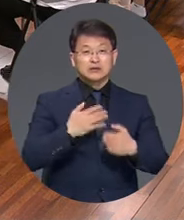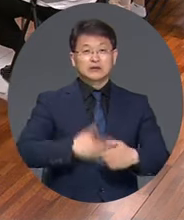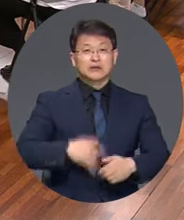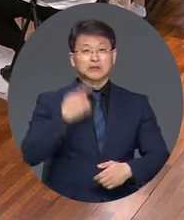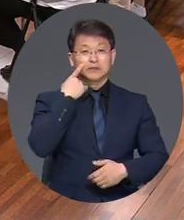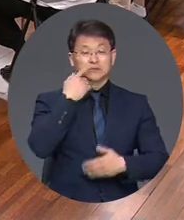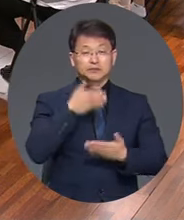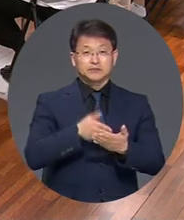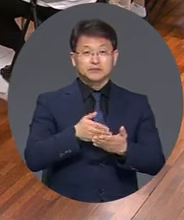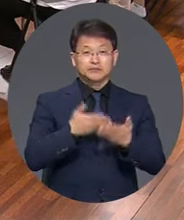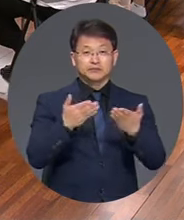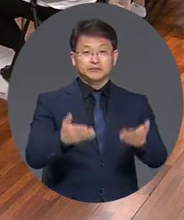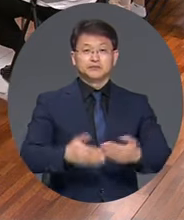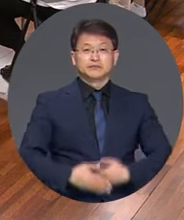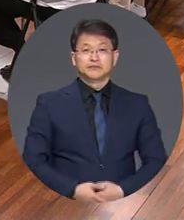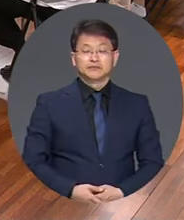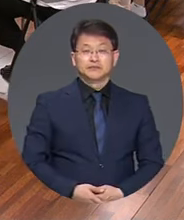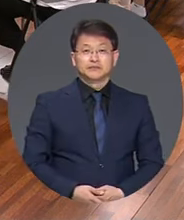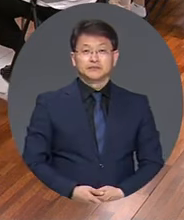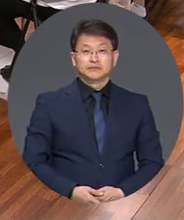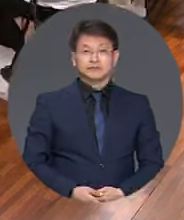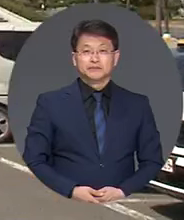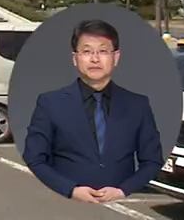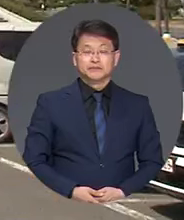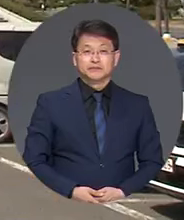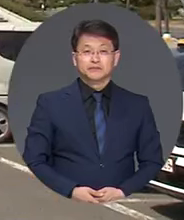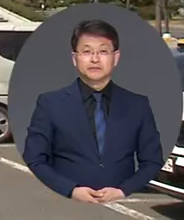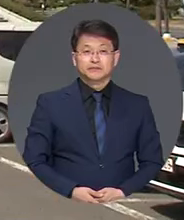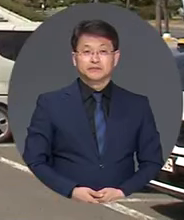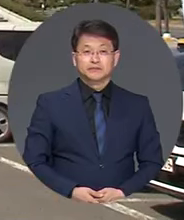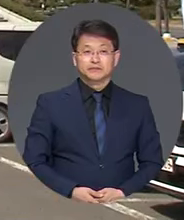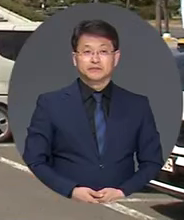일인지 김태석 기자가 알아봤습니다.